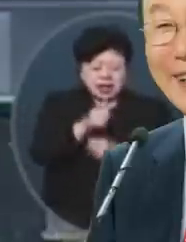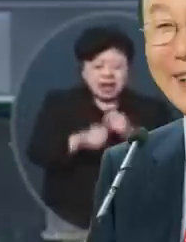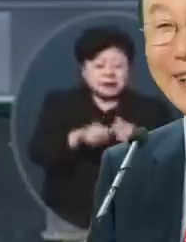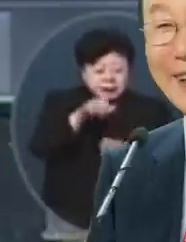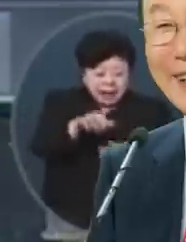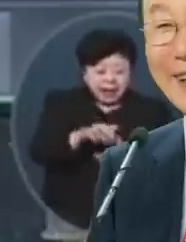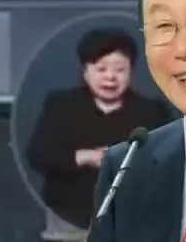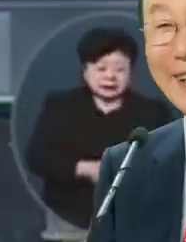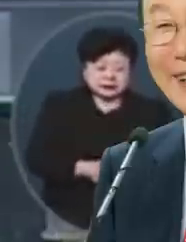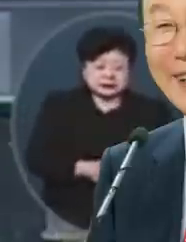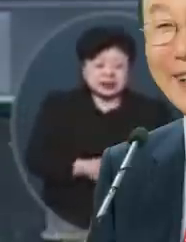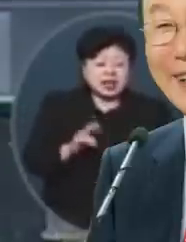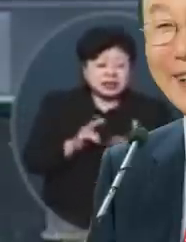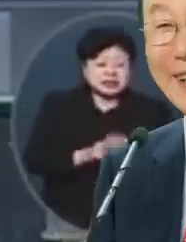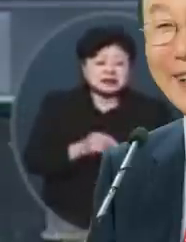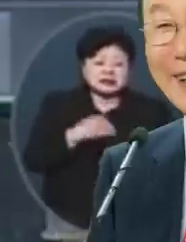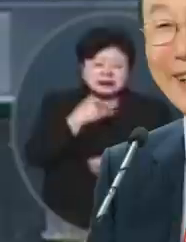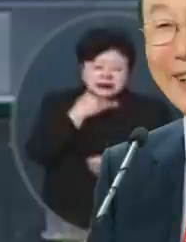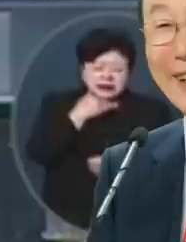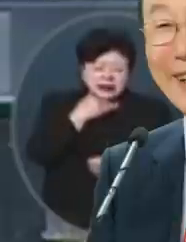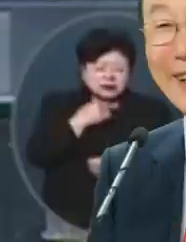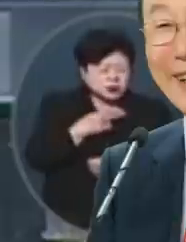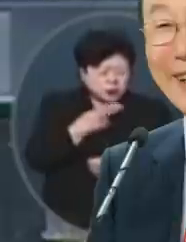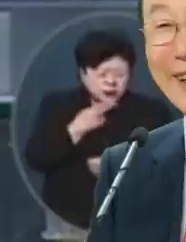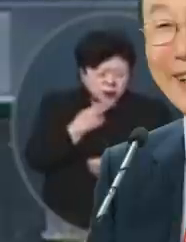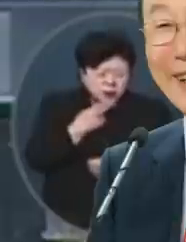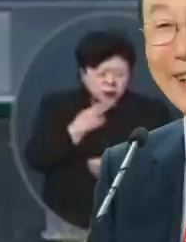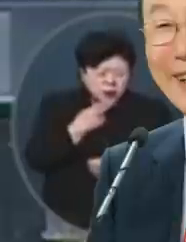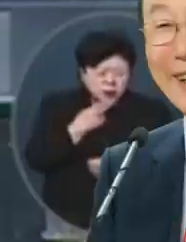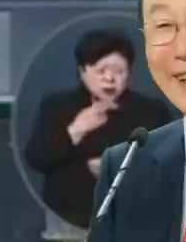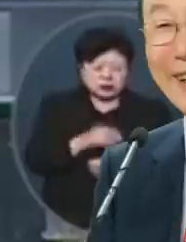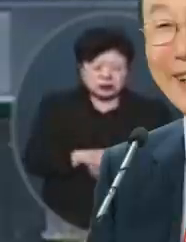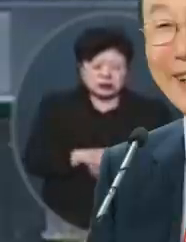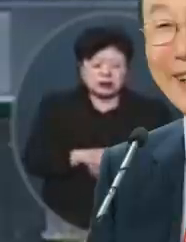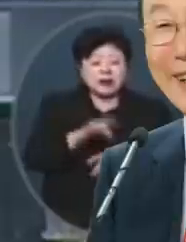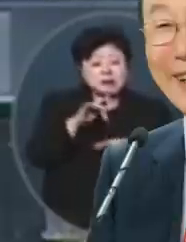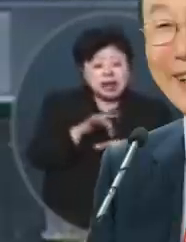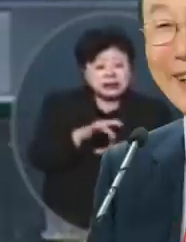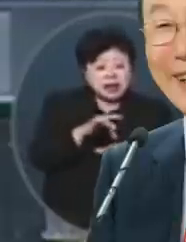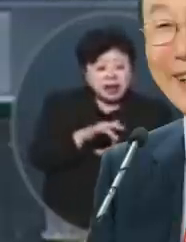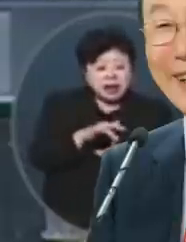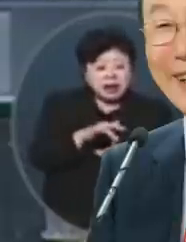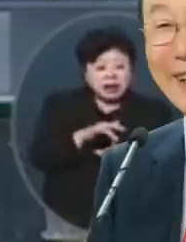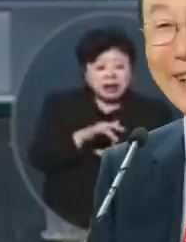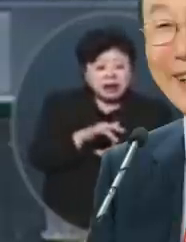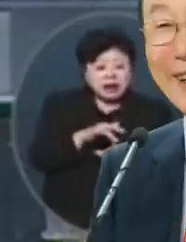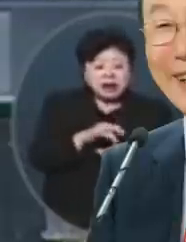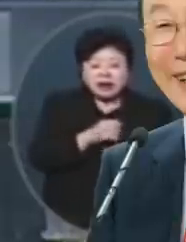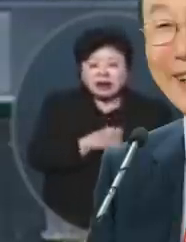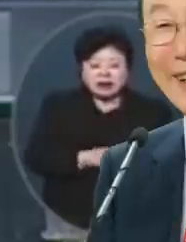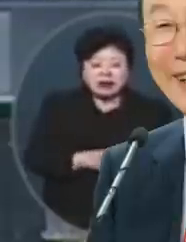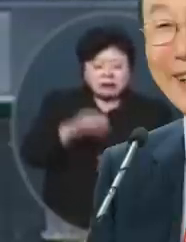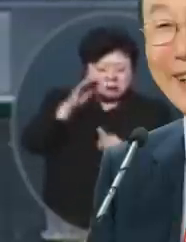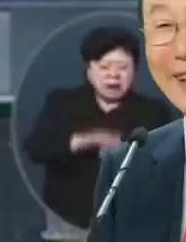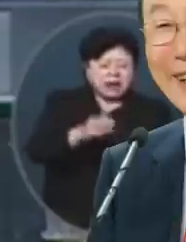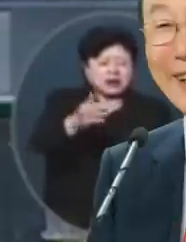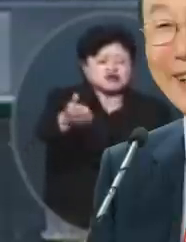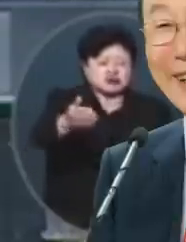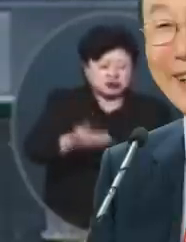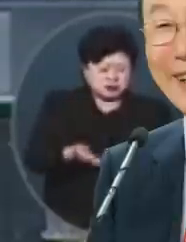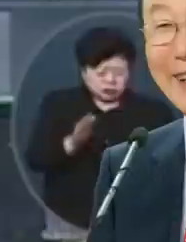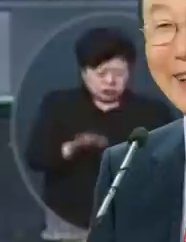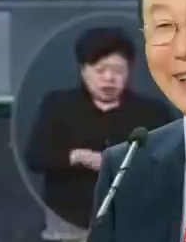앞에 기적을 기대하지도 아니하고 그렇게 하면 마귀가 성공했죠. 그러나